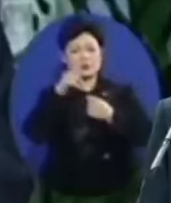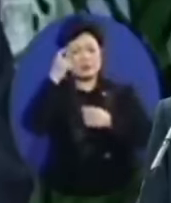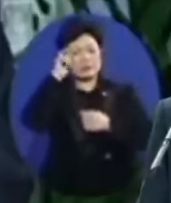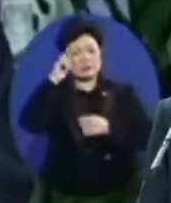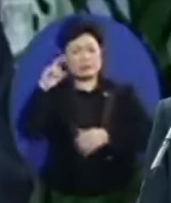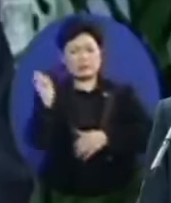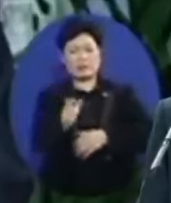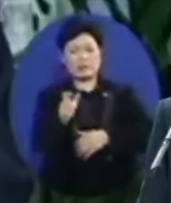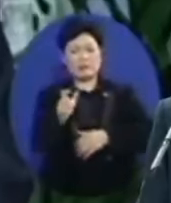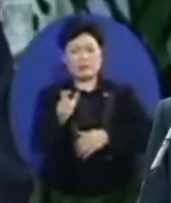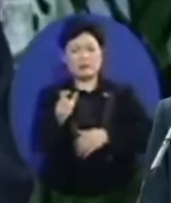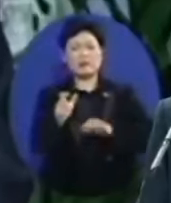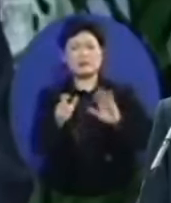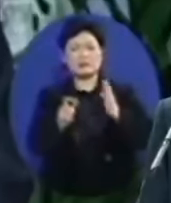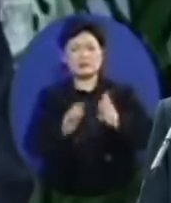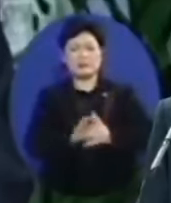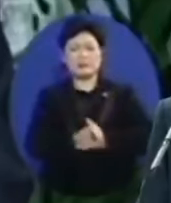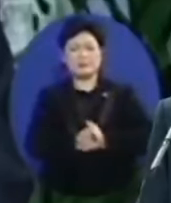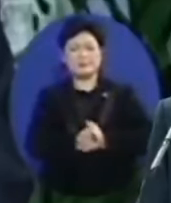콘크리트처럼 굳어져 버렸어요.